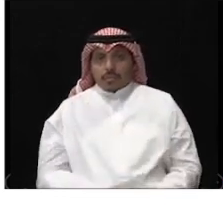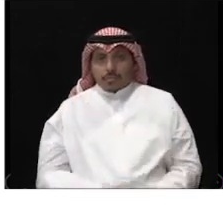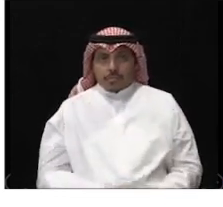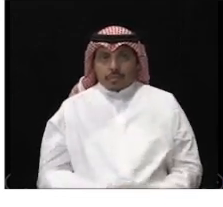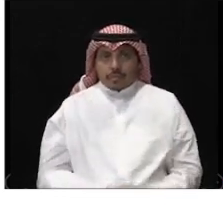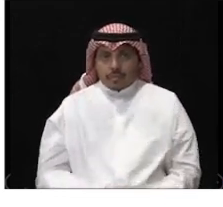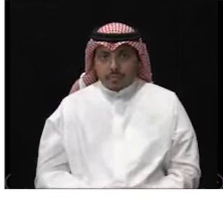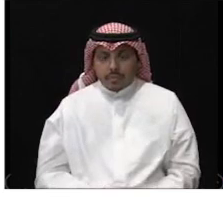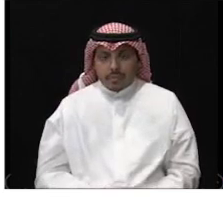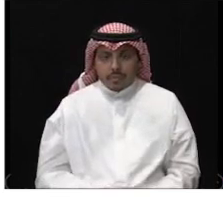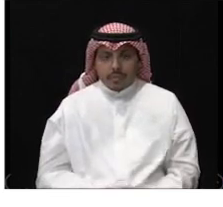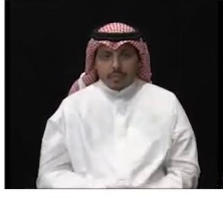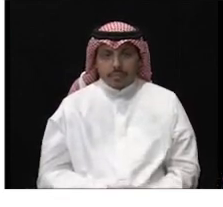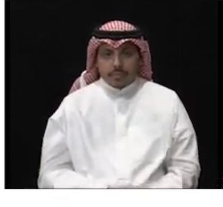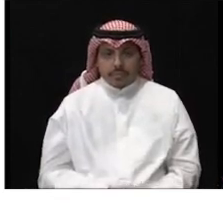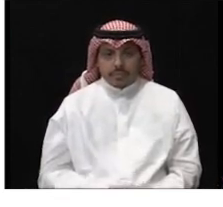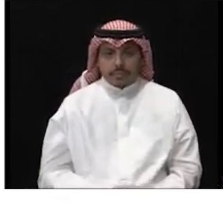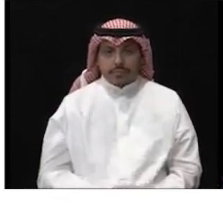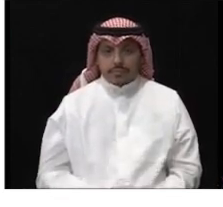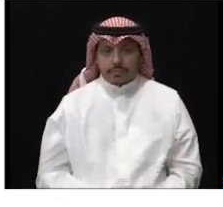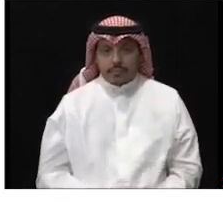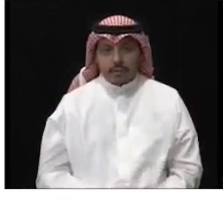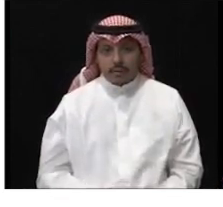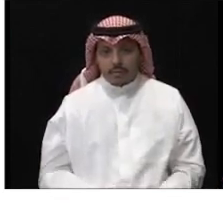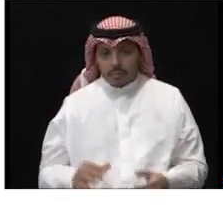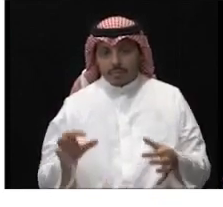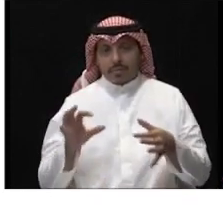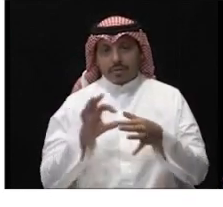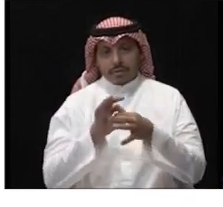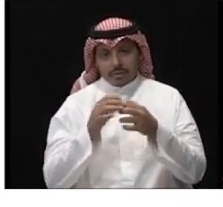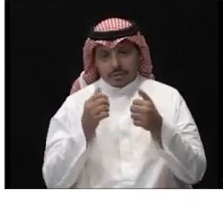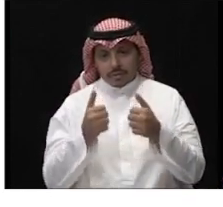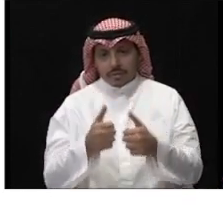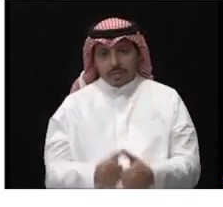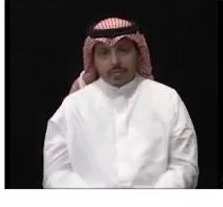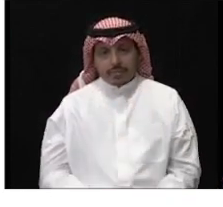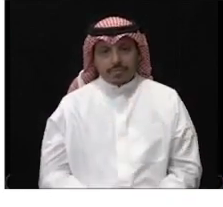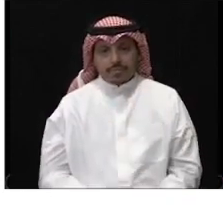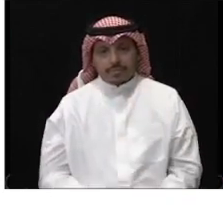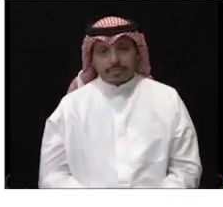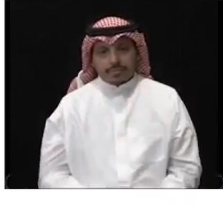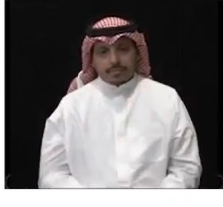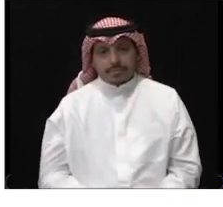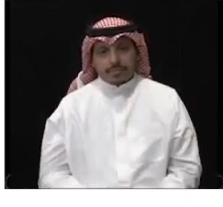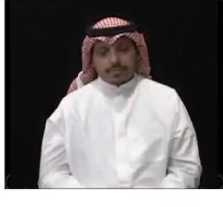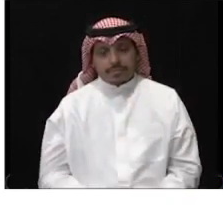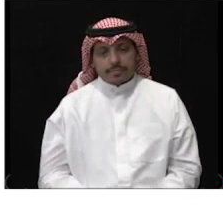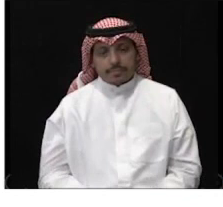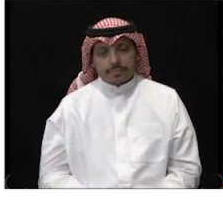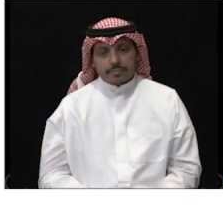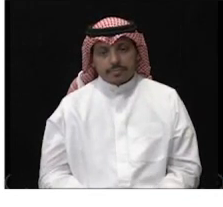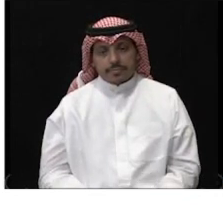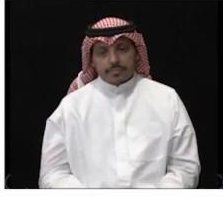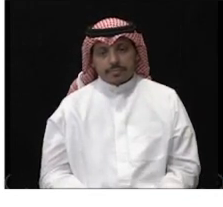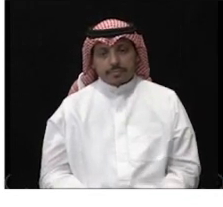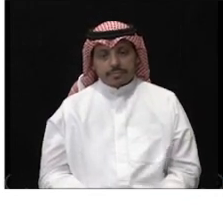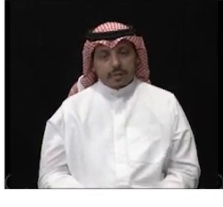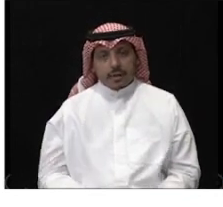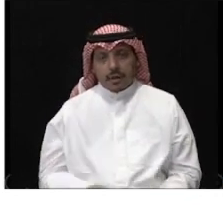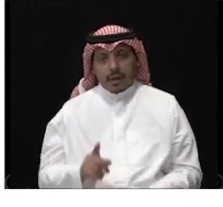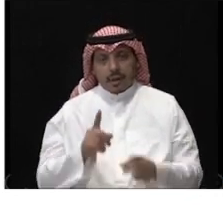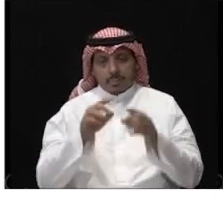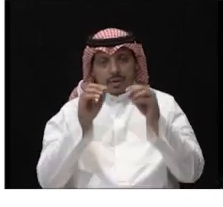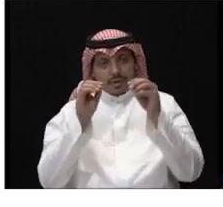منفصلة أم لا متصلة؟ ممتاز، رائعون جدا، إذن متصلة. بارك الله